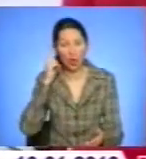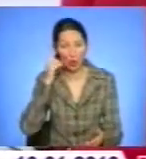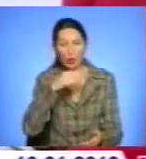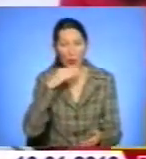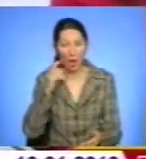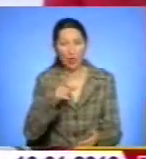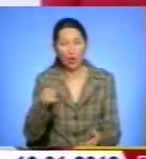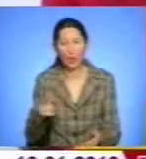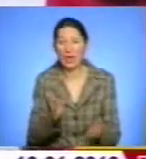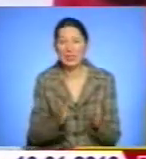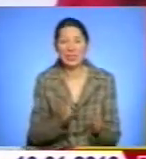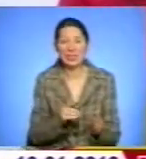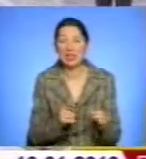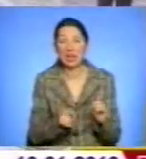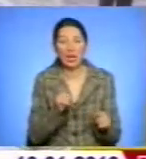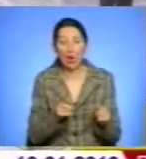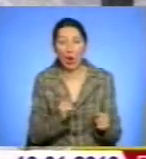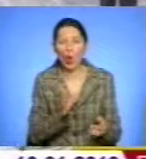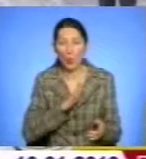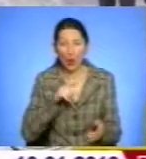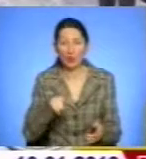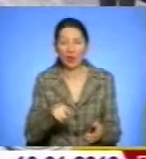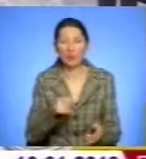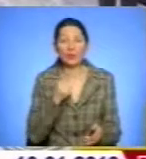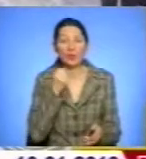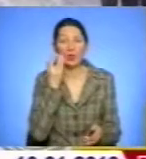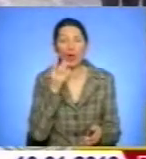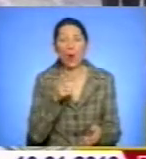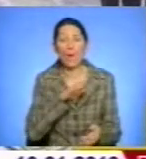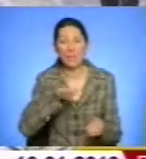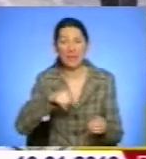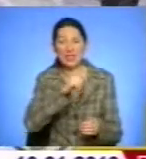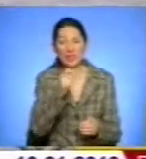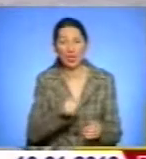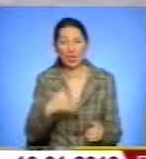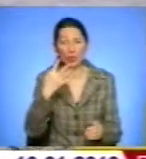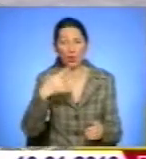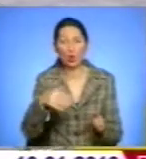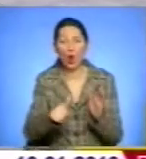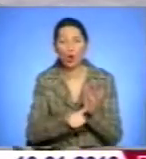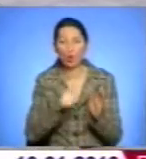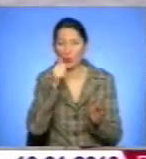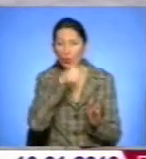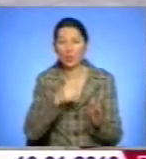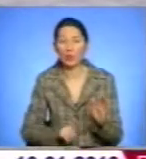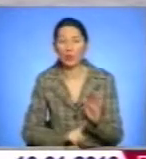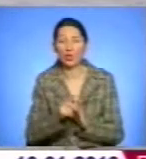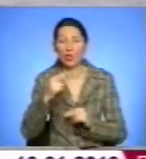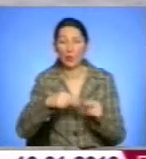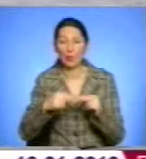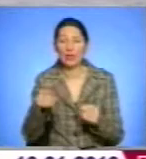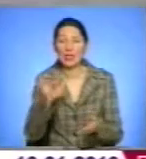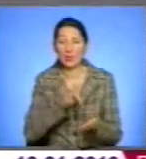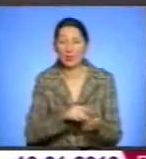небагатьом доводилося побувати у них. Коли у повоєнному 1946 році почали відновлювати місто,